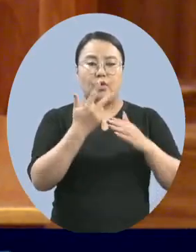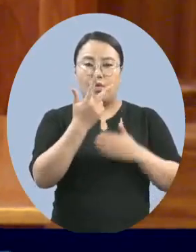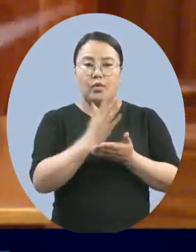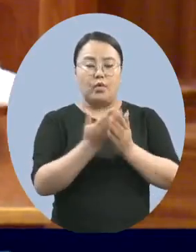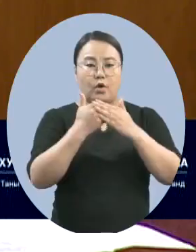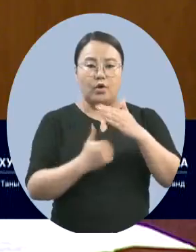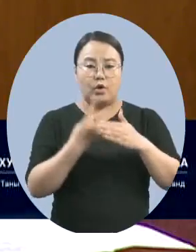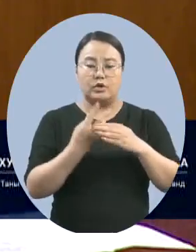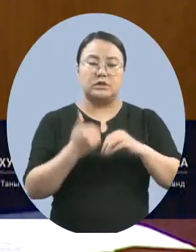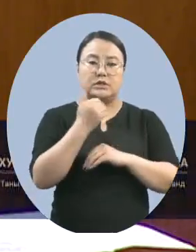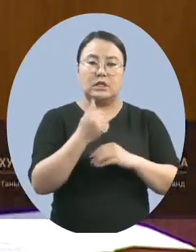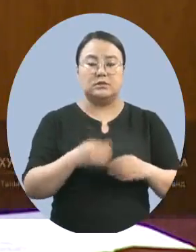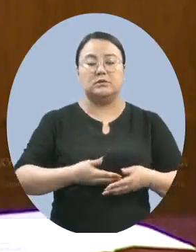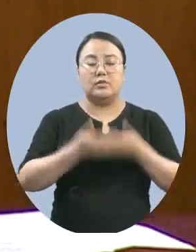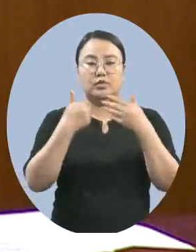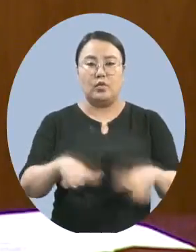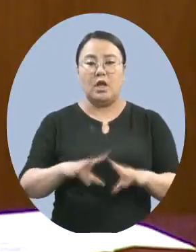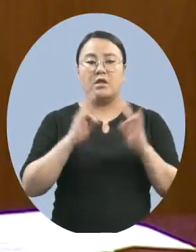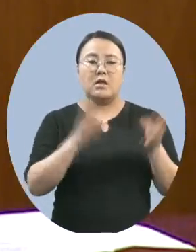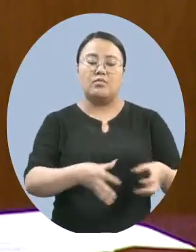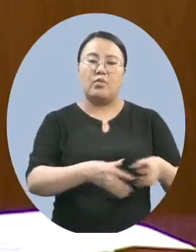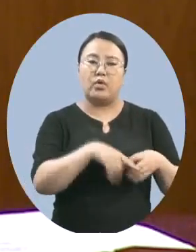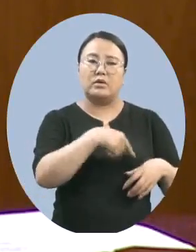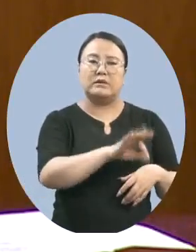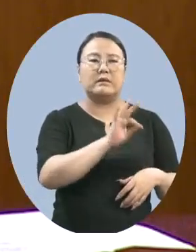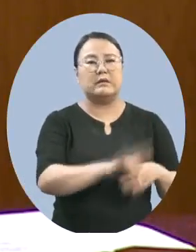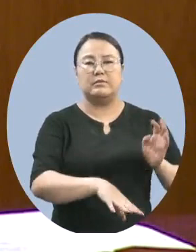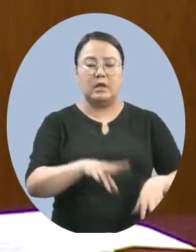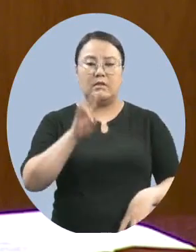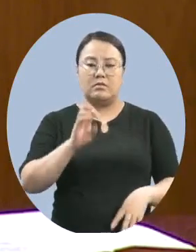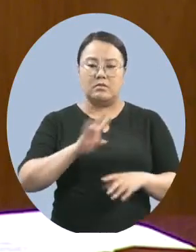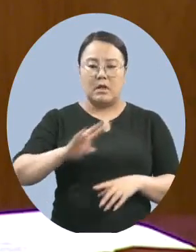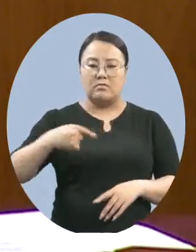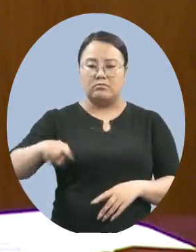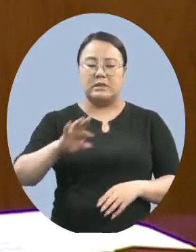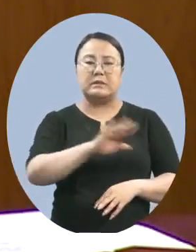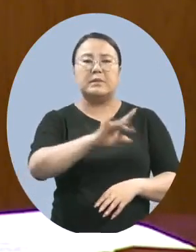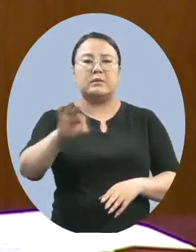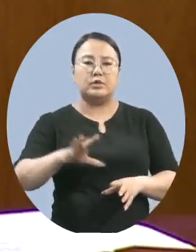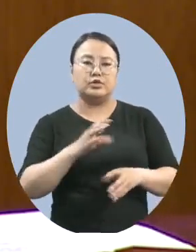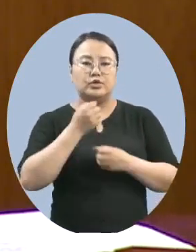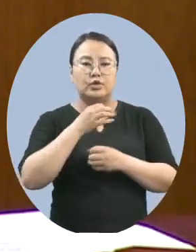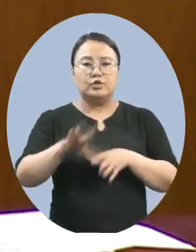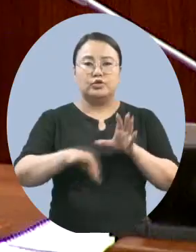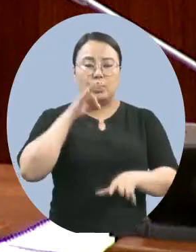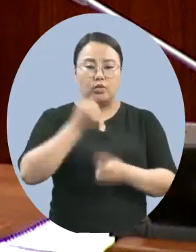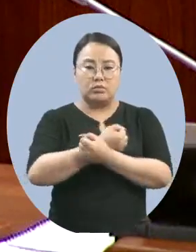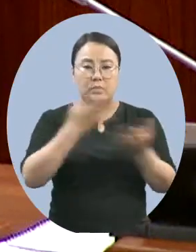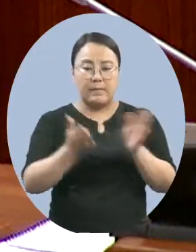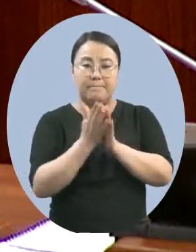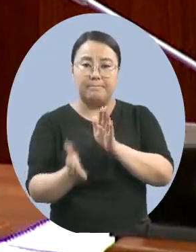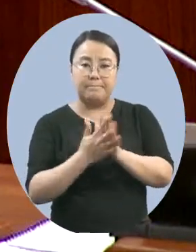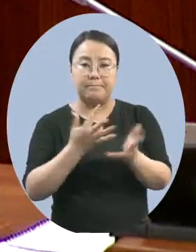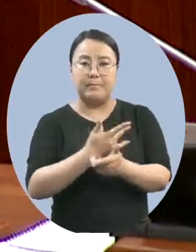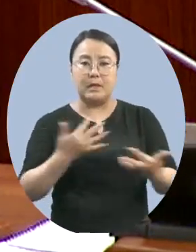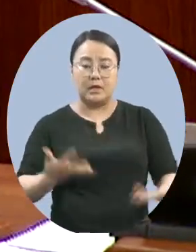доошгүй дэмжлээ. Нийгмийн бүлгийн төлөөллийг харгалзах нам эвслээс жагсаалтаар нэр дэвшигчийн сонгуулийн сурчилгааны нэгдсэн хэвлэлд